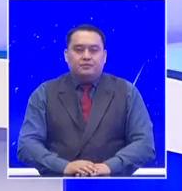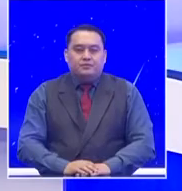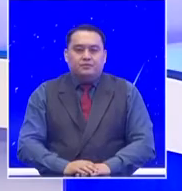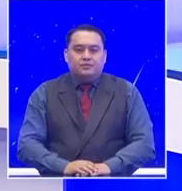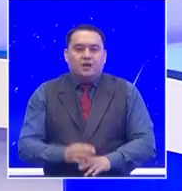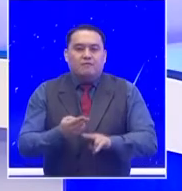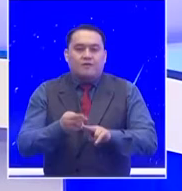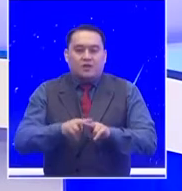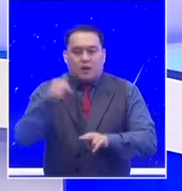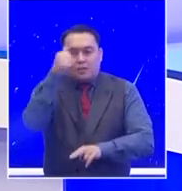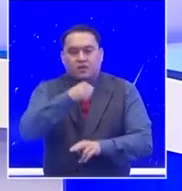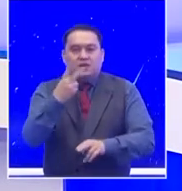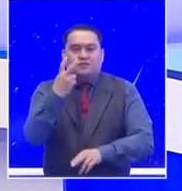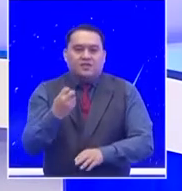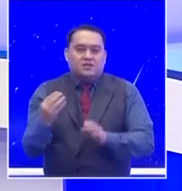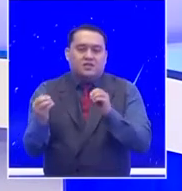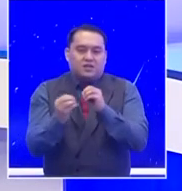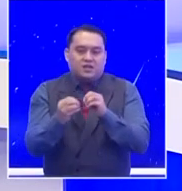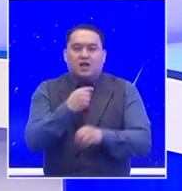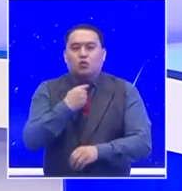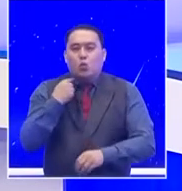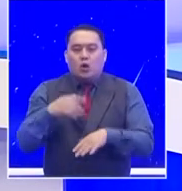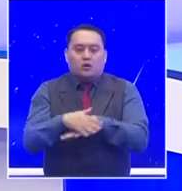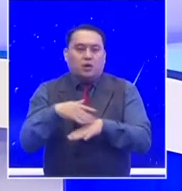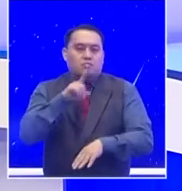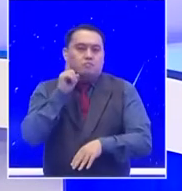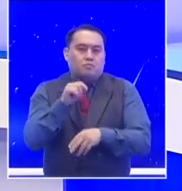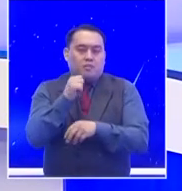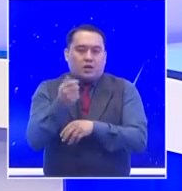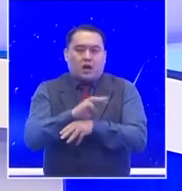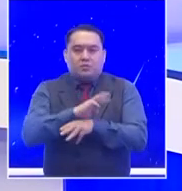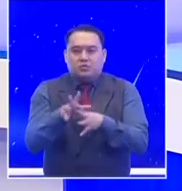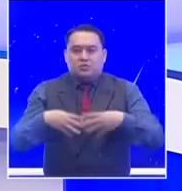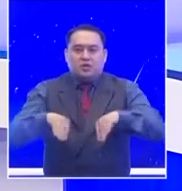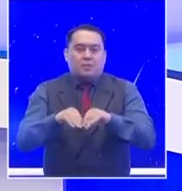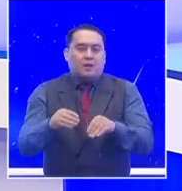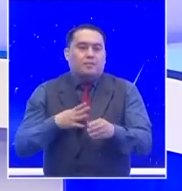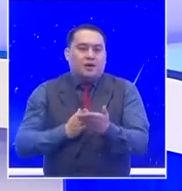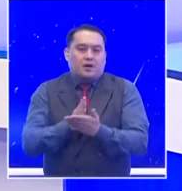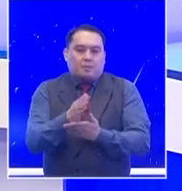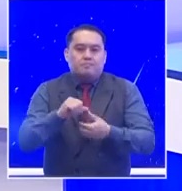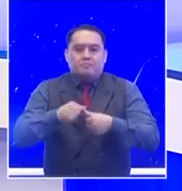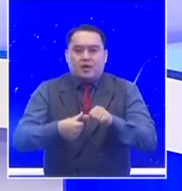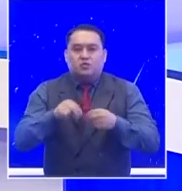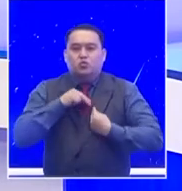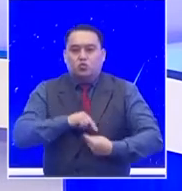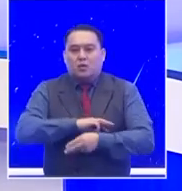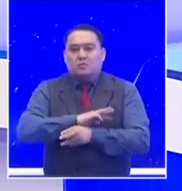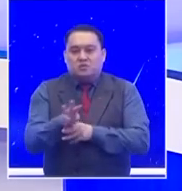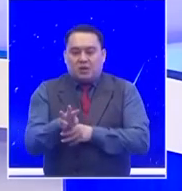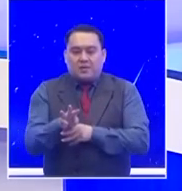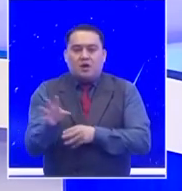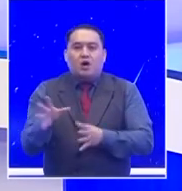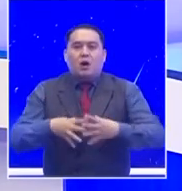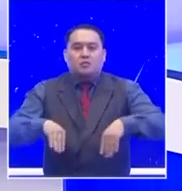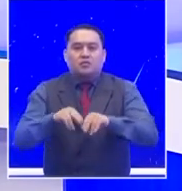В этом году 210 талдыкурганцев из числа малообеспеченных семей получили направление на постоянное трудоустройство,